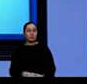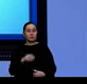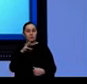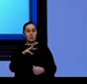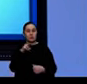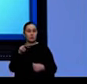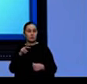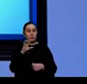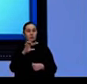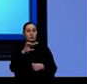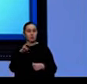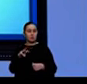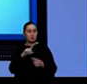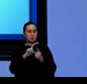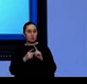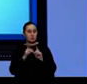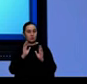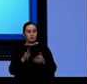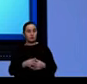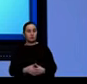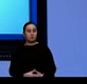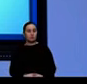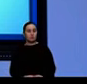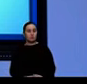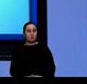Demak, millimetrni santimetrga aylantiramiz.